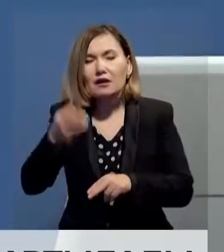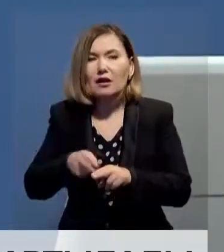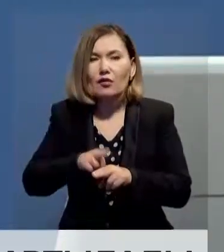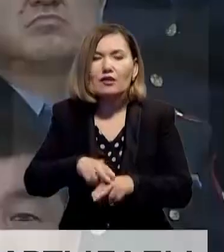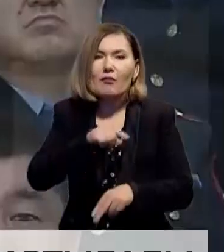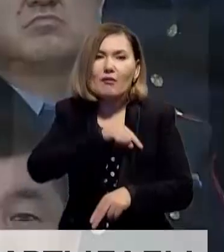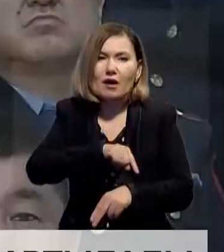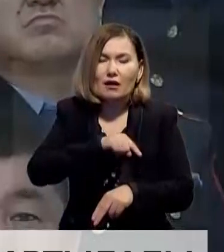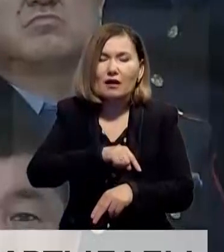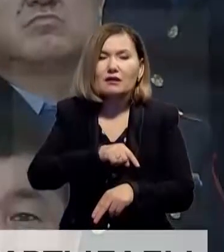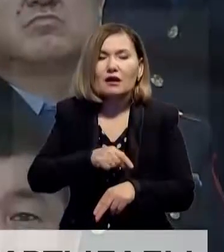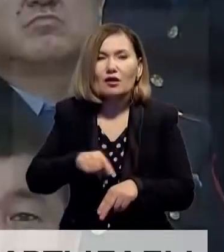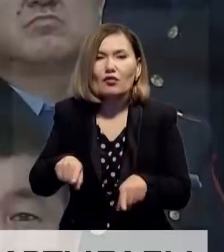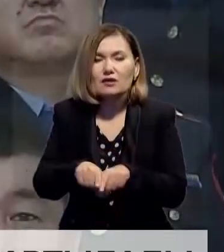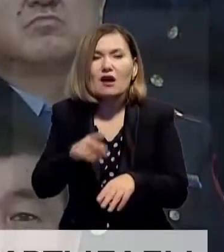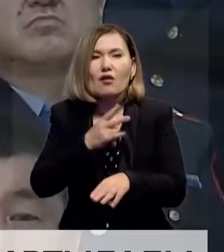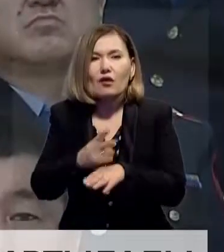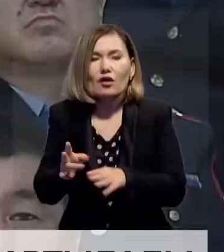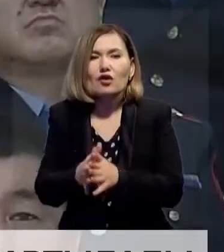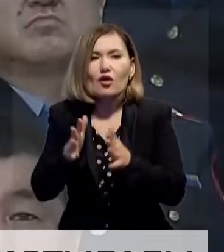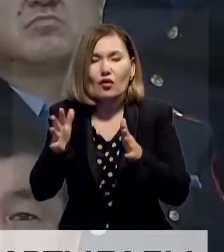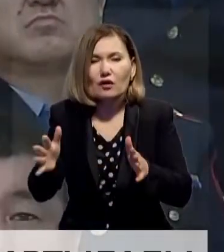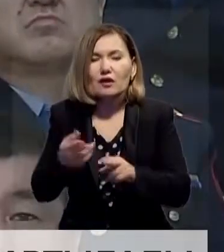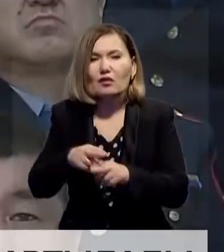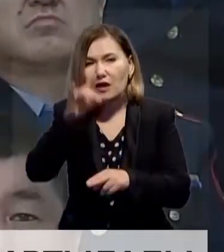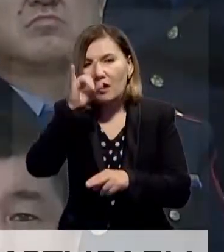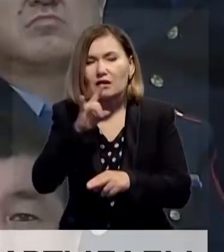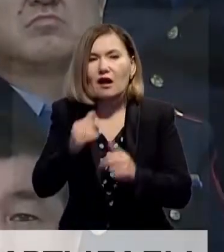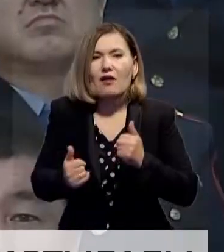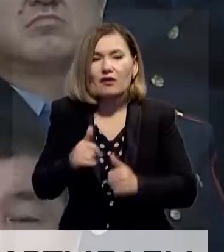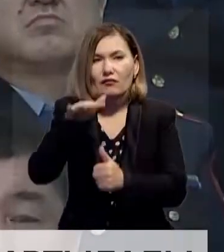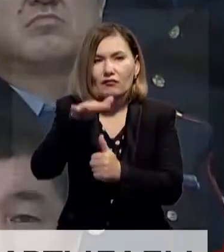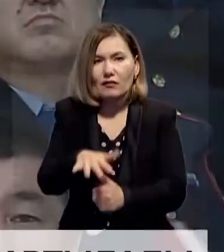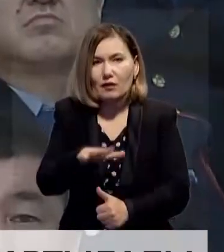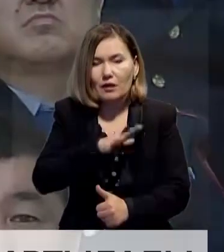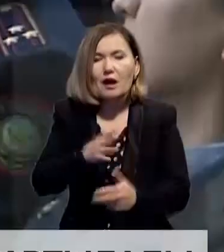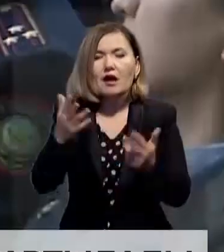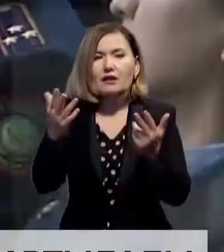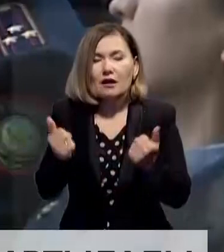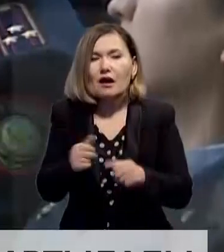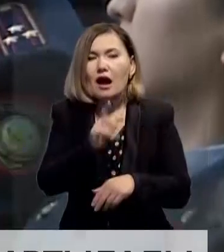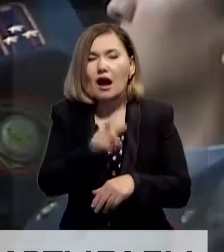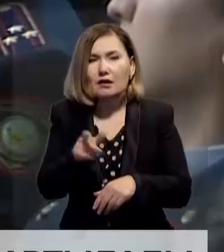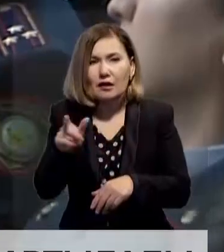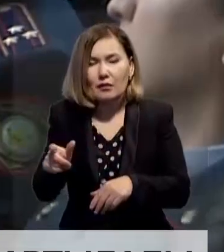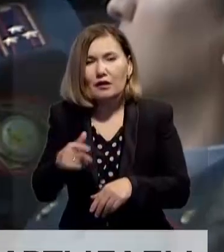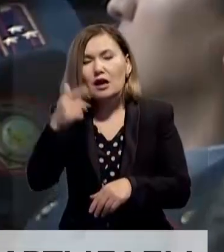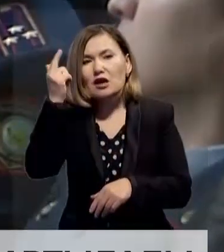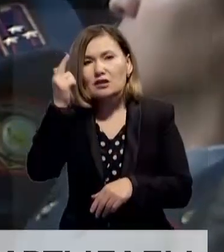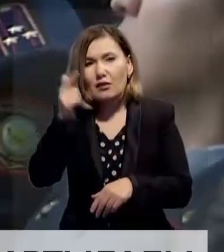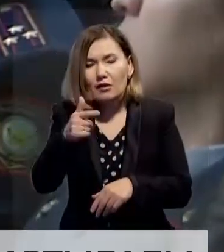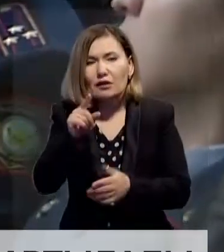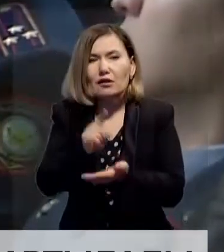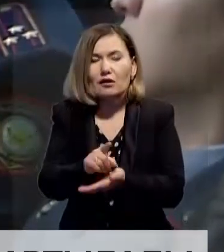жалпы еліміздің беделіне үлкен нұқсан келтіріп отыр. Бұл жерде әрине адамдардың құқықтық сауатсыздығы да